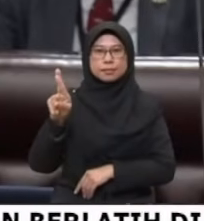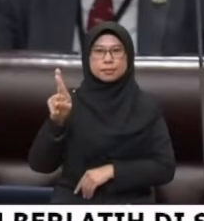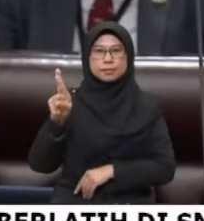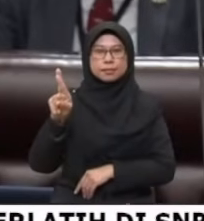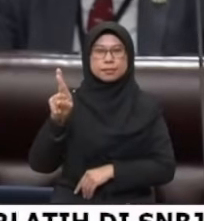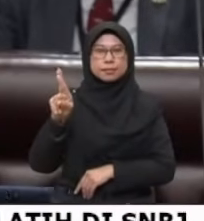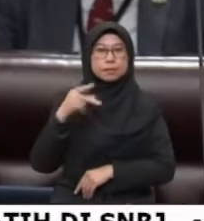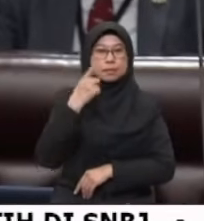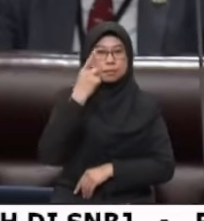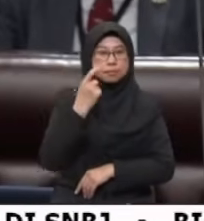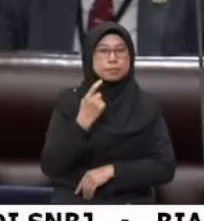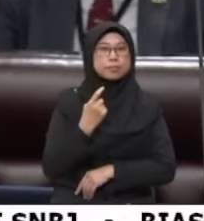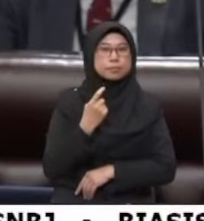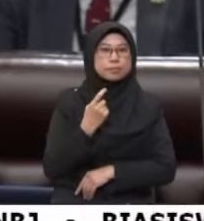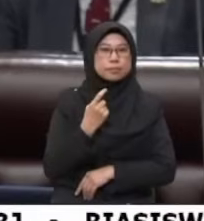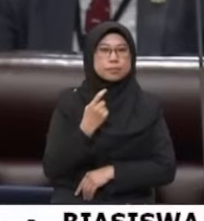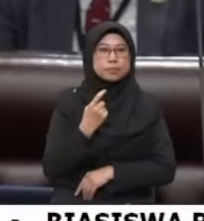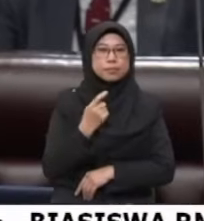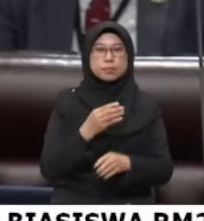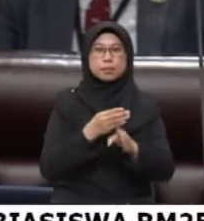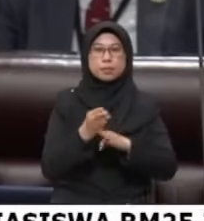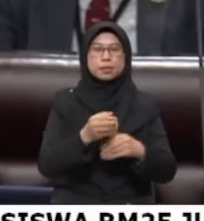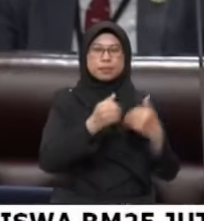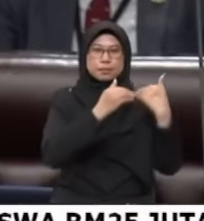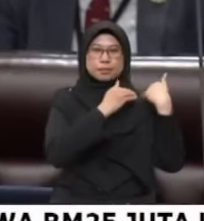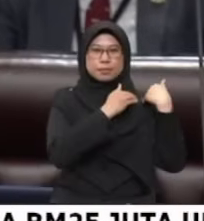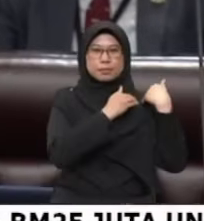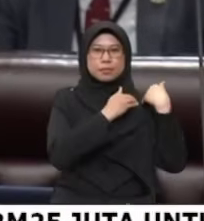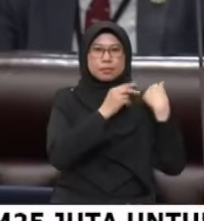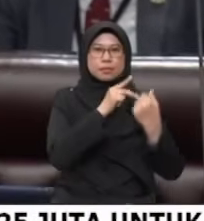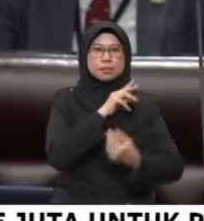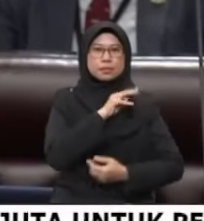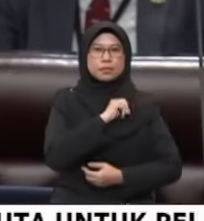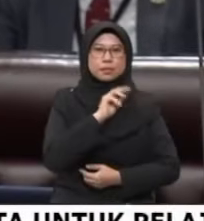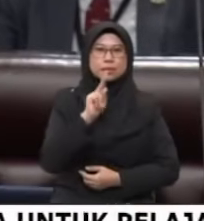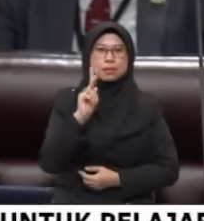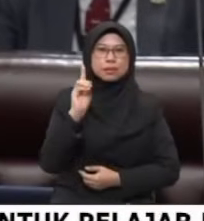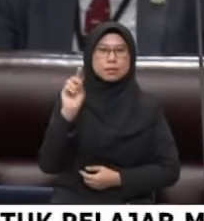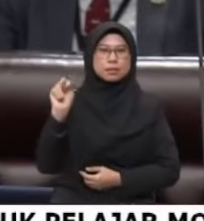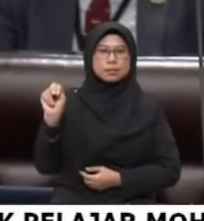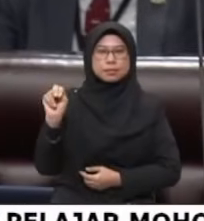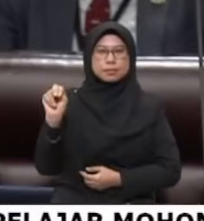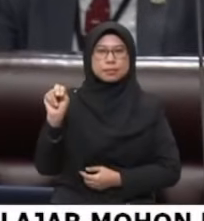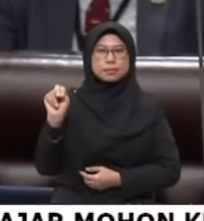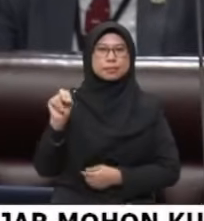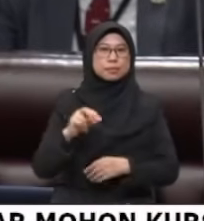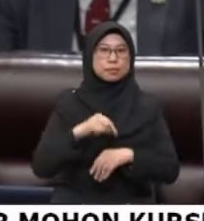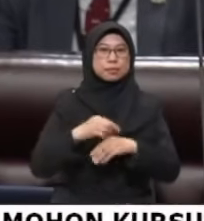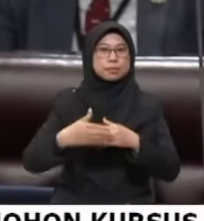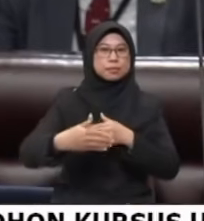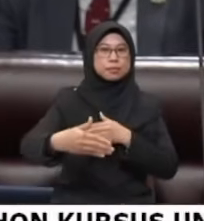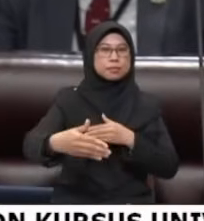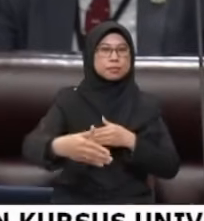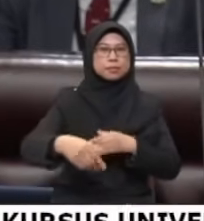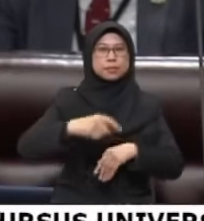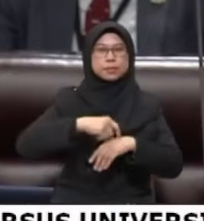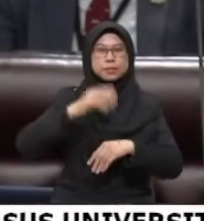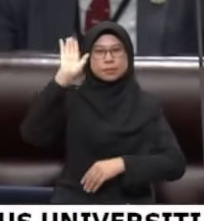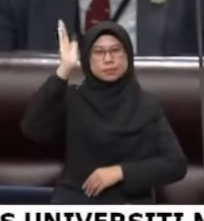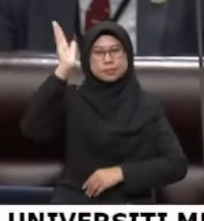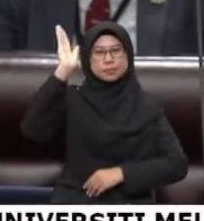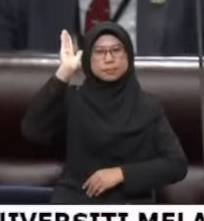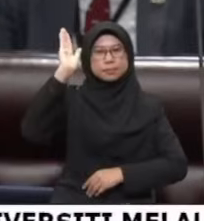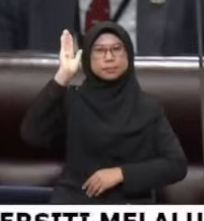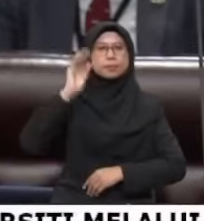membangkitkan perkara-perkara di bawah bidang tanggungjawab kementeri Negeri sepanjang sesi perbahasan